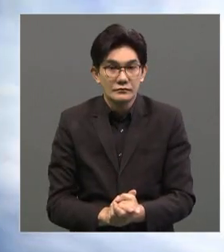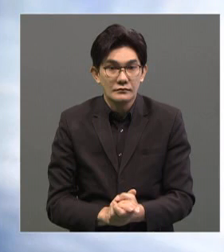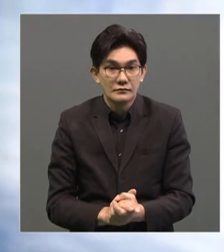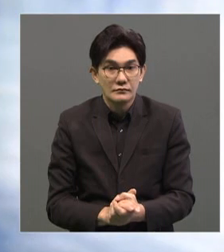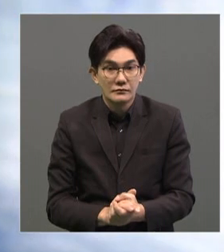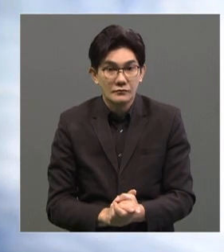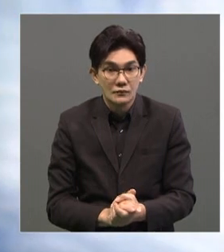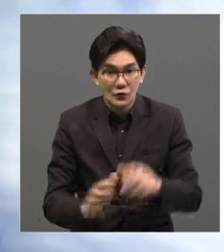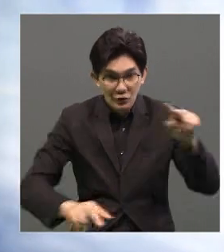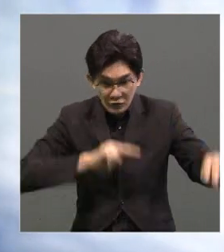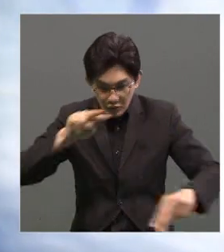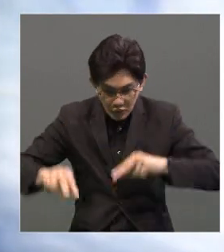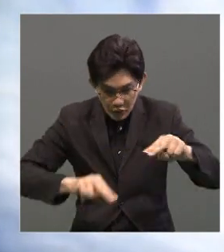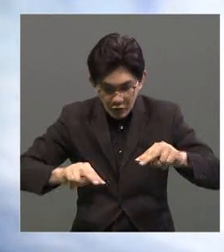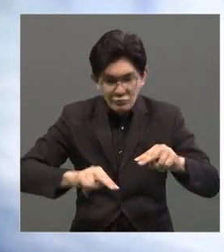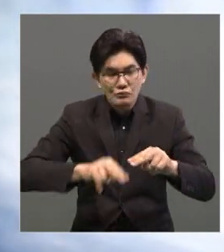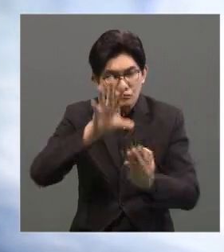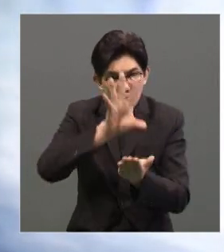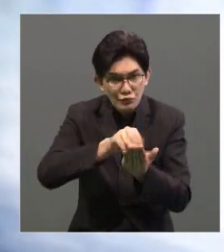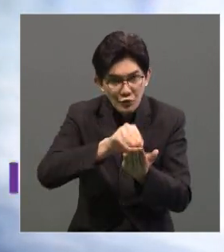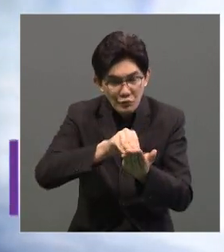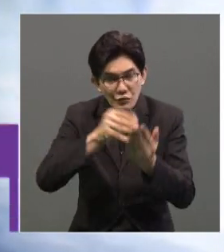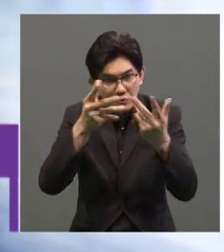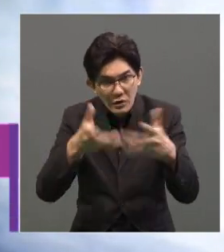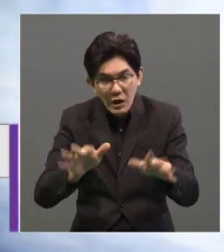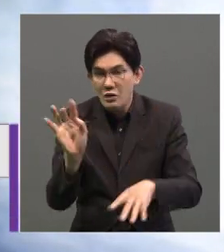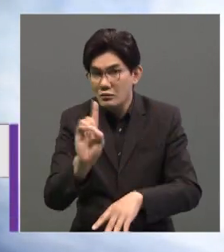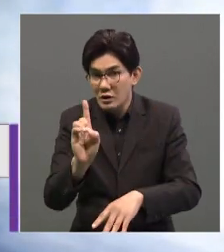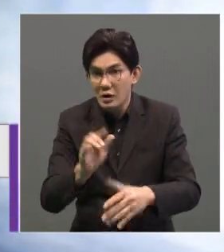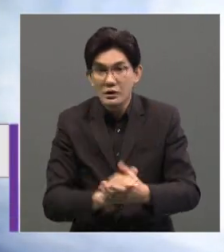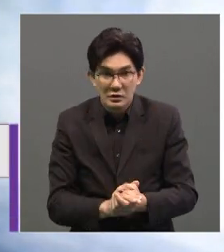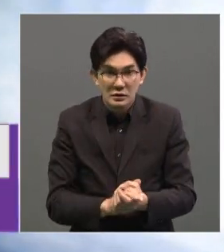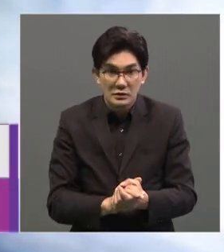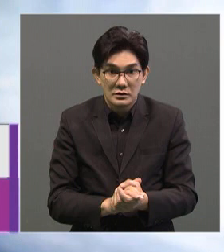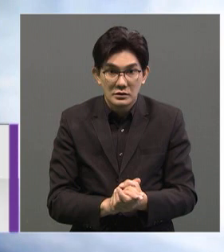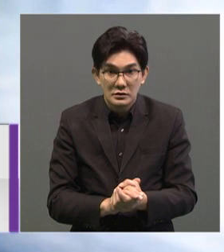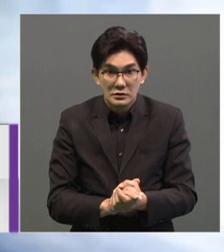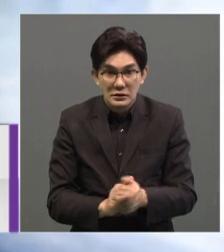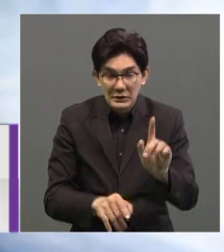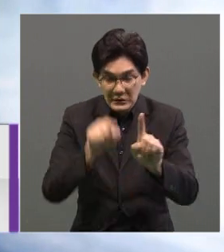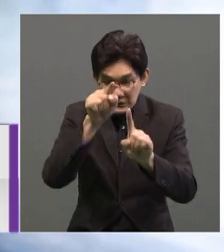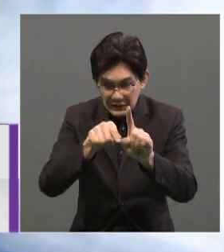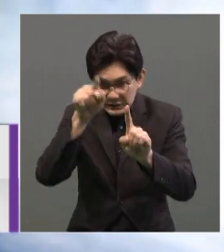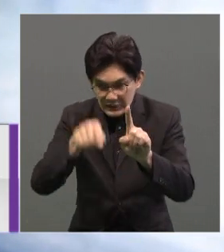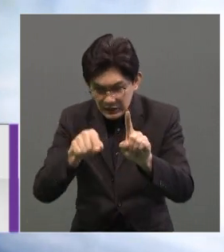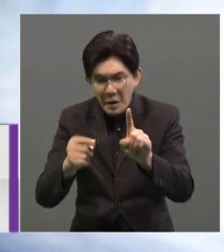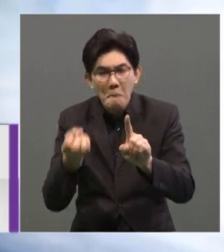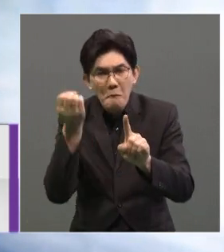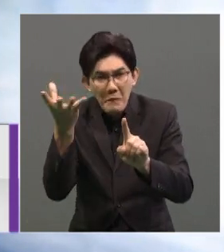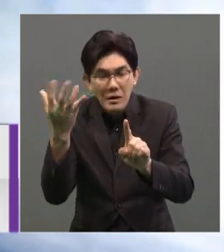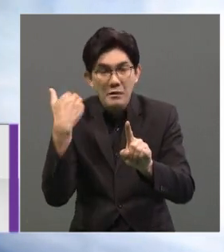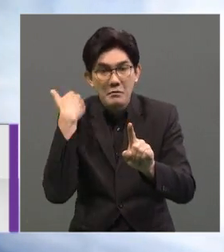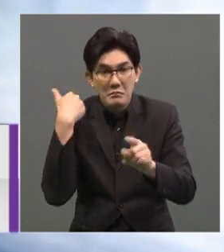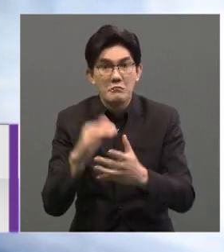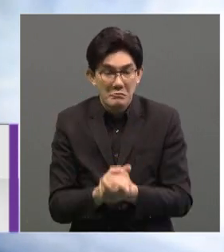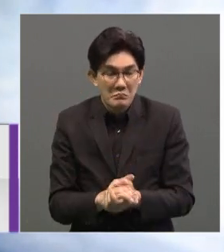เราได้ตรวจสอบนะครับข้อเท็จจริงแล้วนะครับปรากฏว่ามีการขีดคะแนนเกินบ้างนะครับ